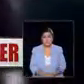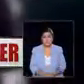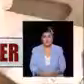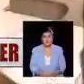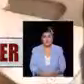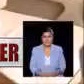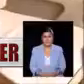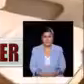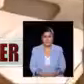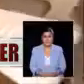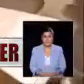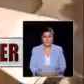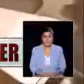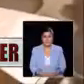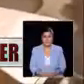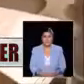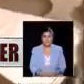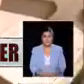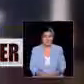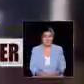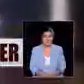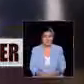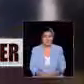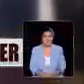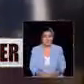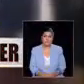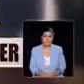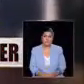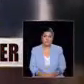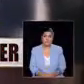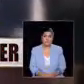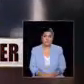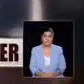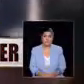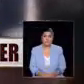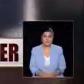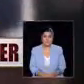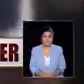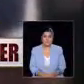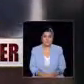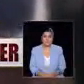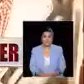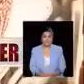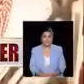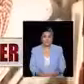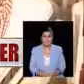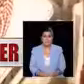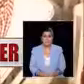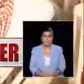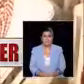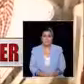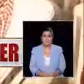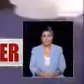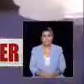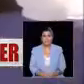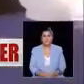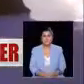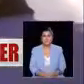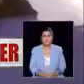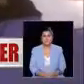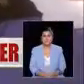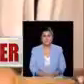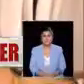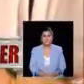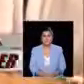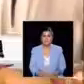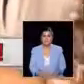kabul ettiniz. Evet, farklılık oldu, bilgi imza attık. Ben de çiftimizi sizlerin huzurunda resmen karı koca eş ilan ediyorum. Kısmet bugüneymiş, güzel bir